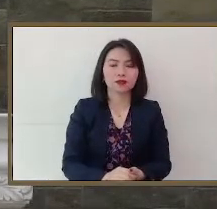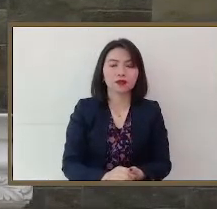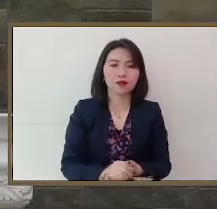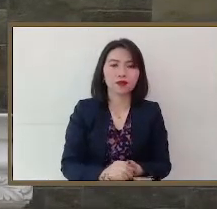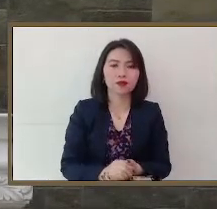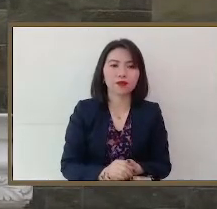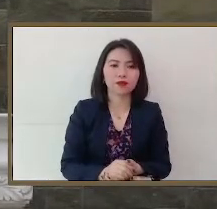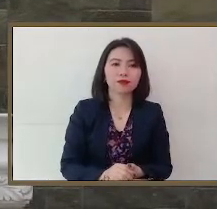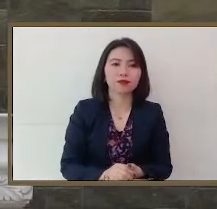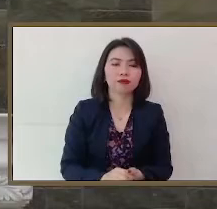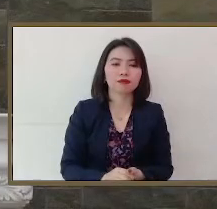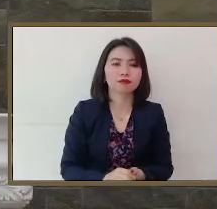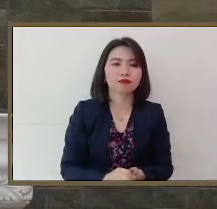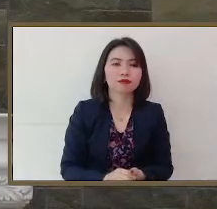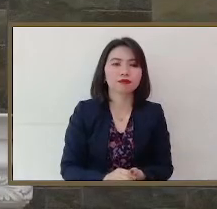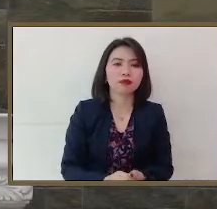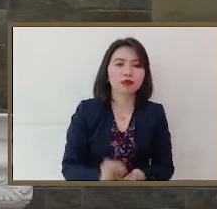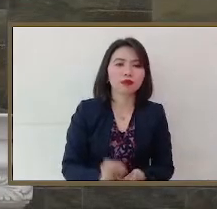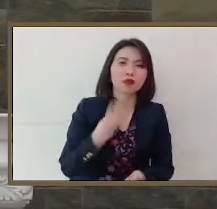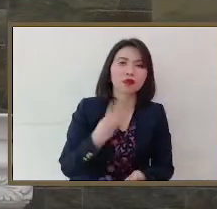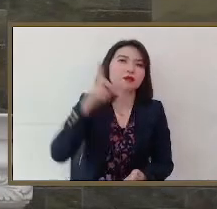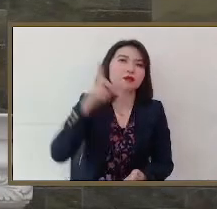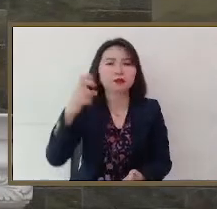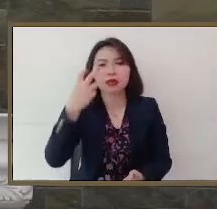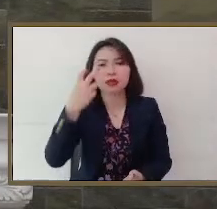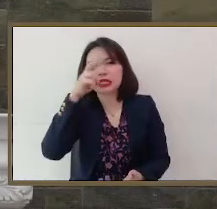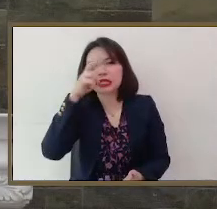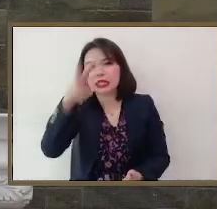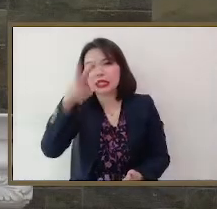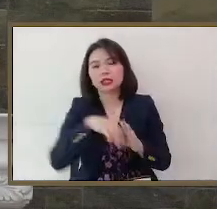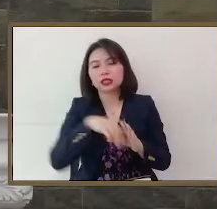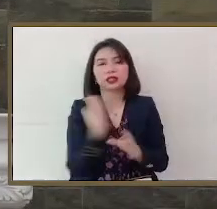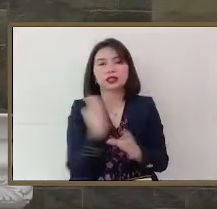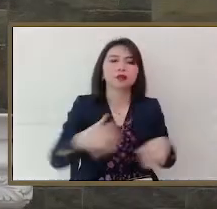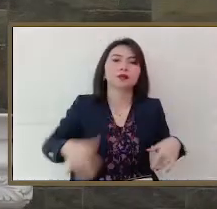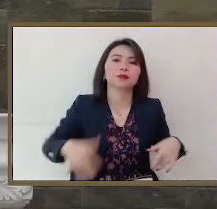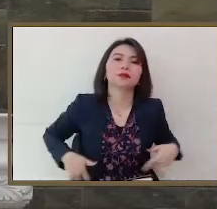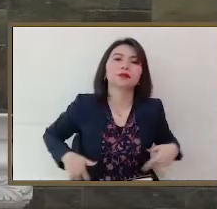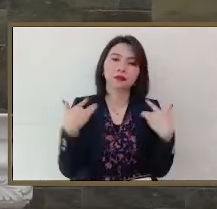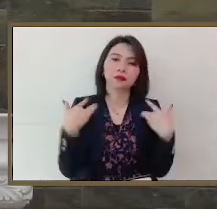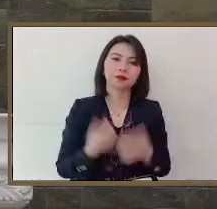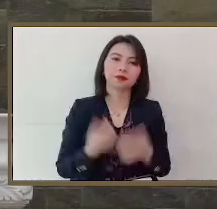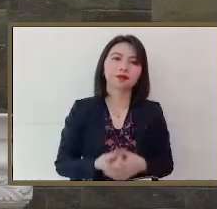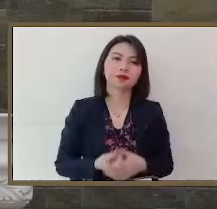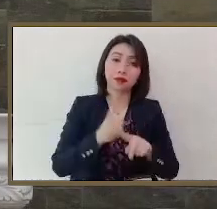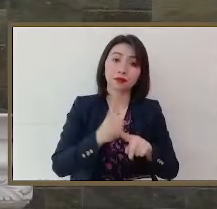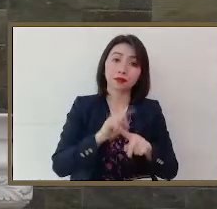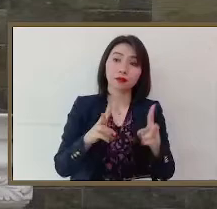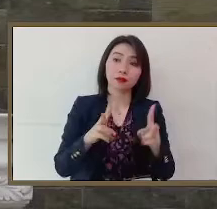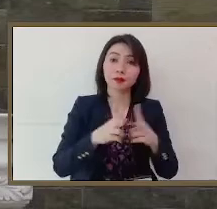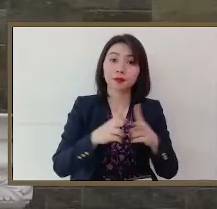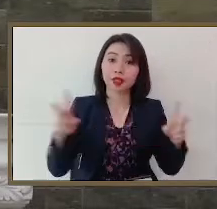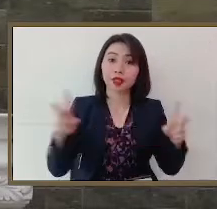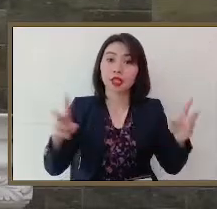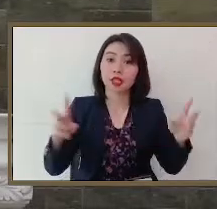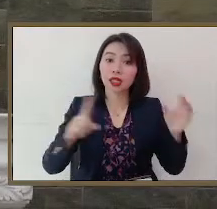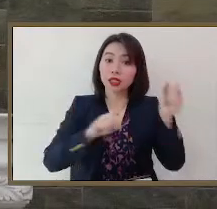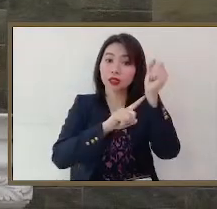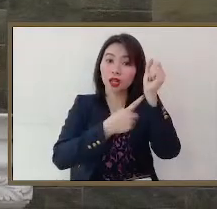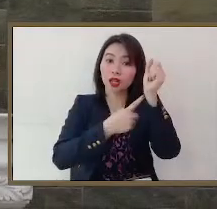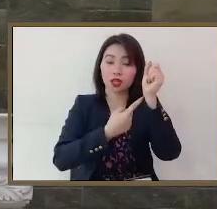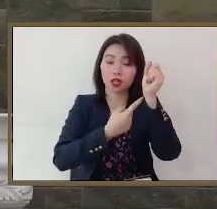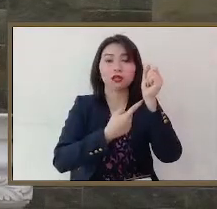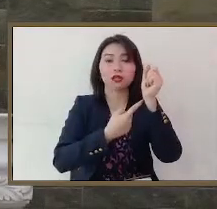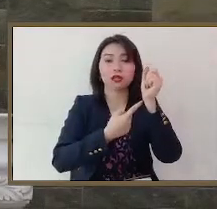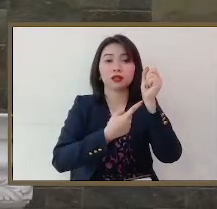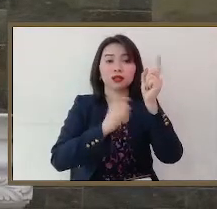Kapatid, dapat makita po natin sa buhay natin ngayon. Sabi ko nga po sa inyo kanina, from the very beginning, kapatid, when I